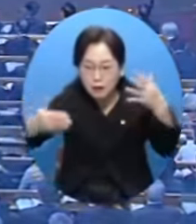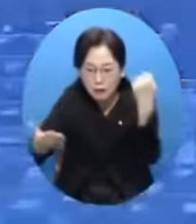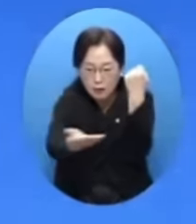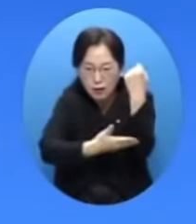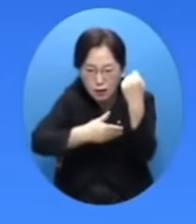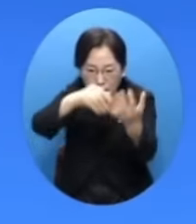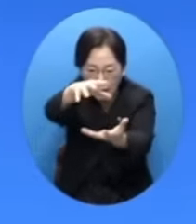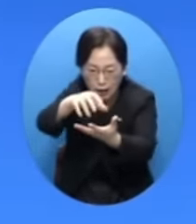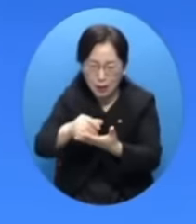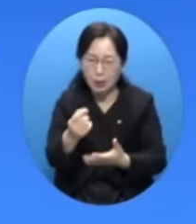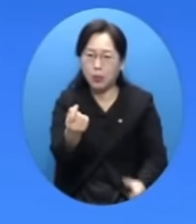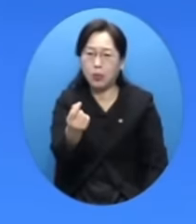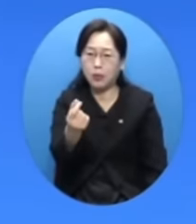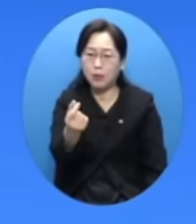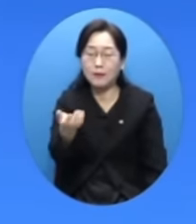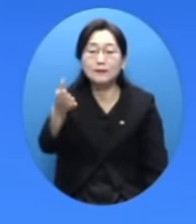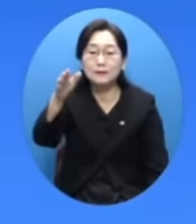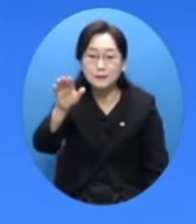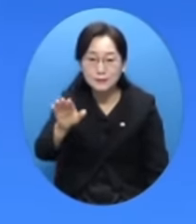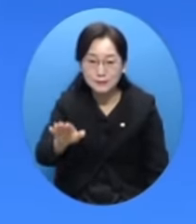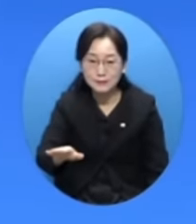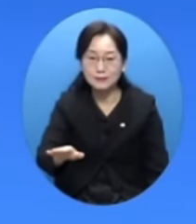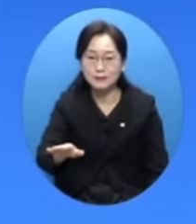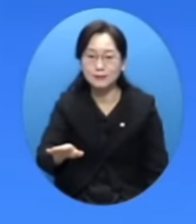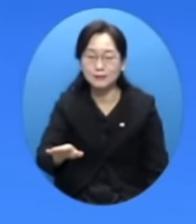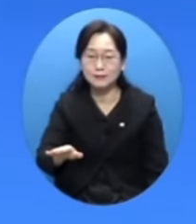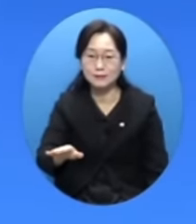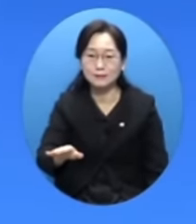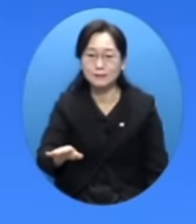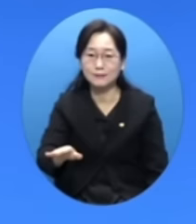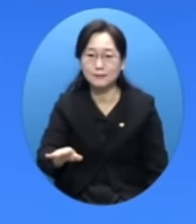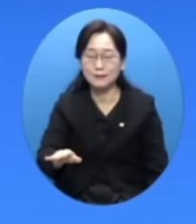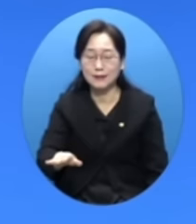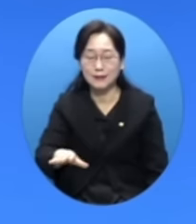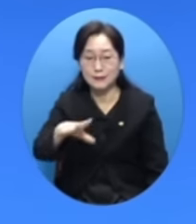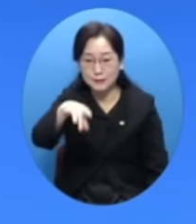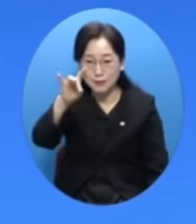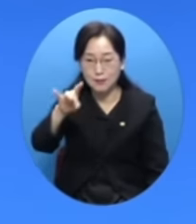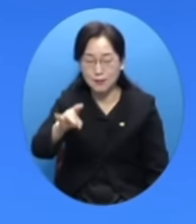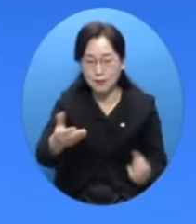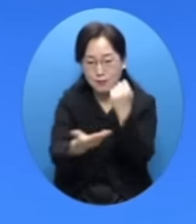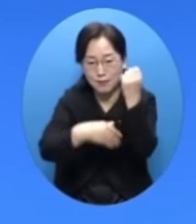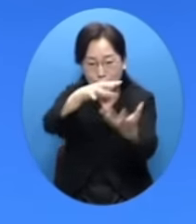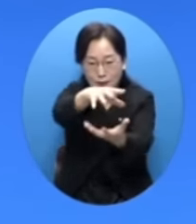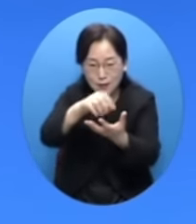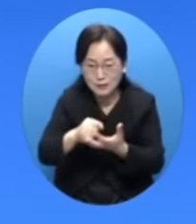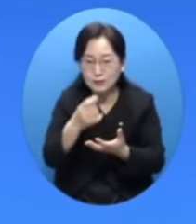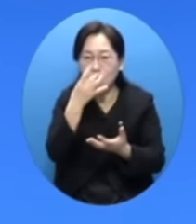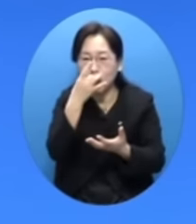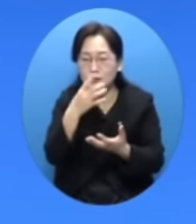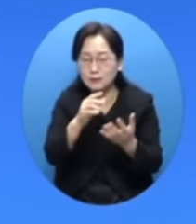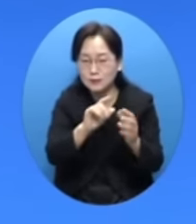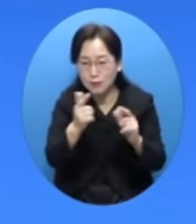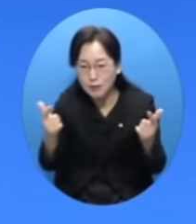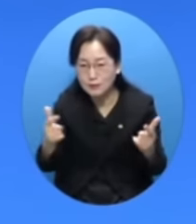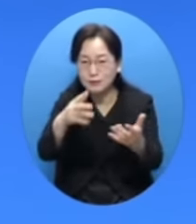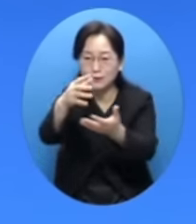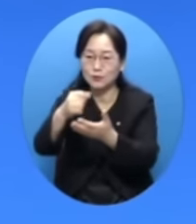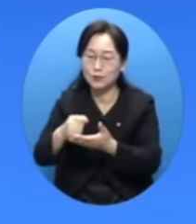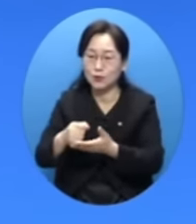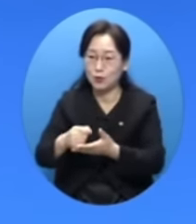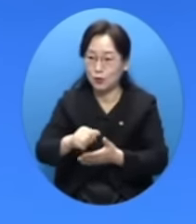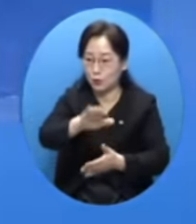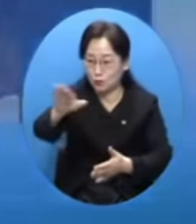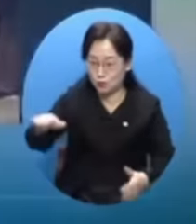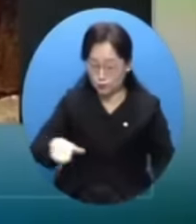없었습니다. 그럼에도 불구하고 그 첫 번째 거둬들인 곡식을 가지고 자기들에게